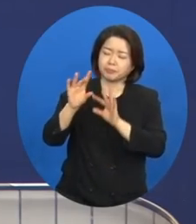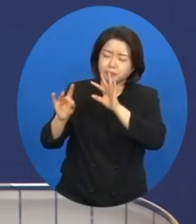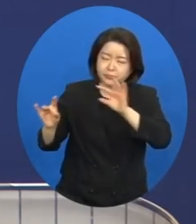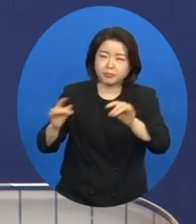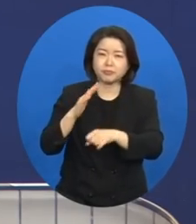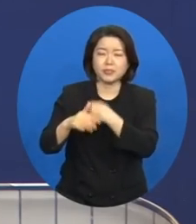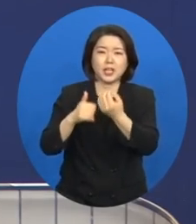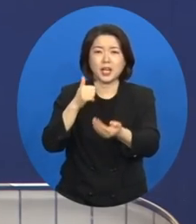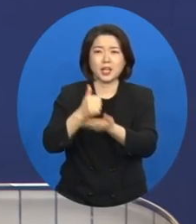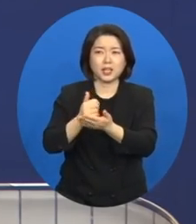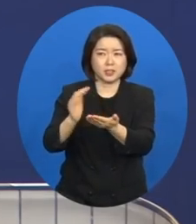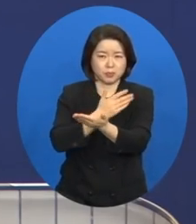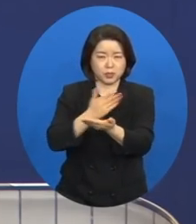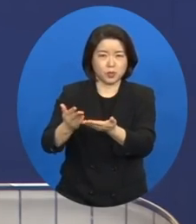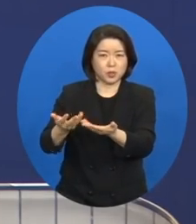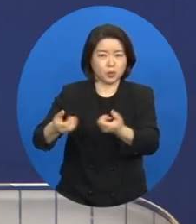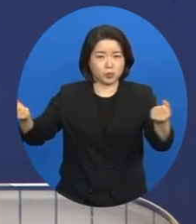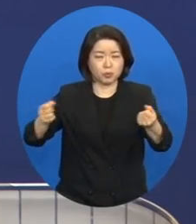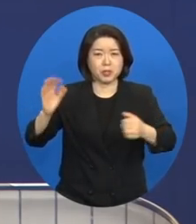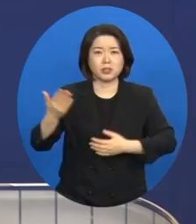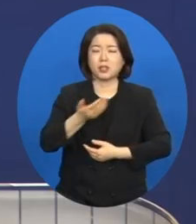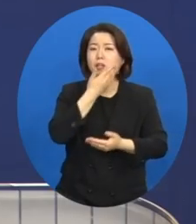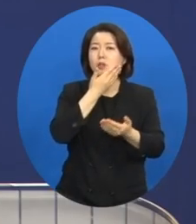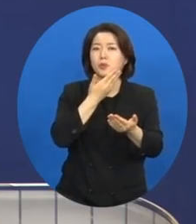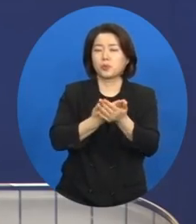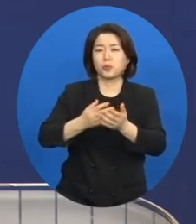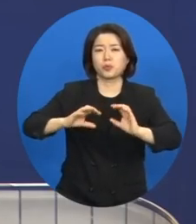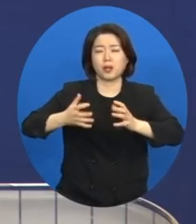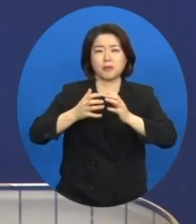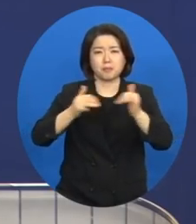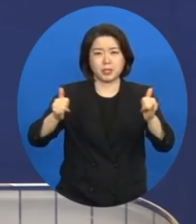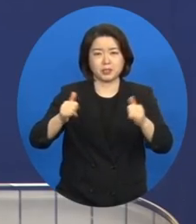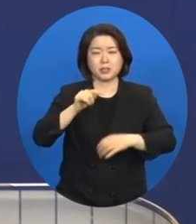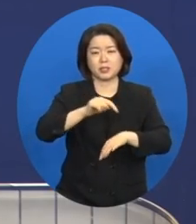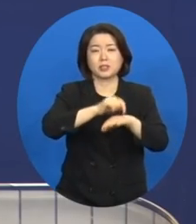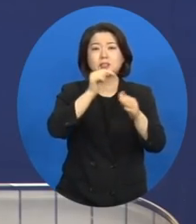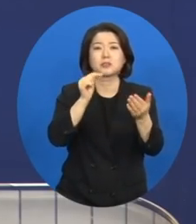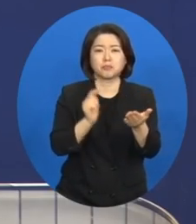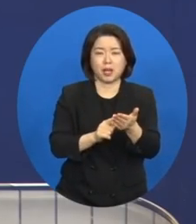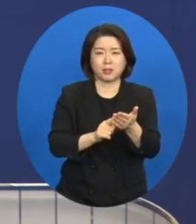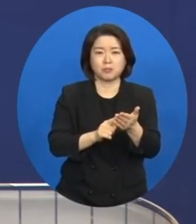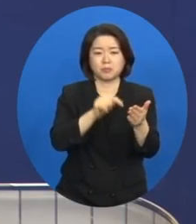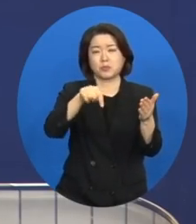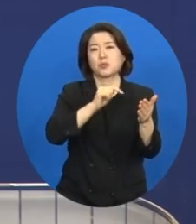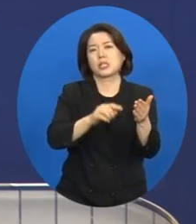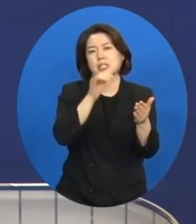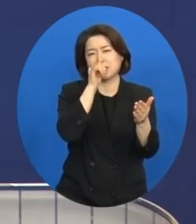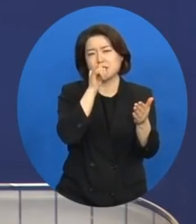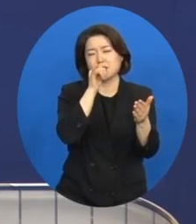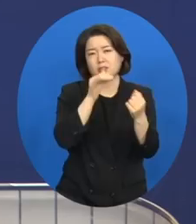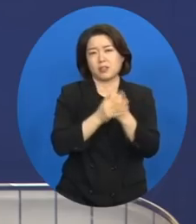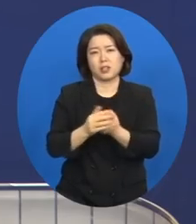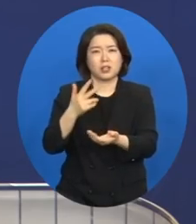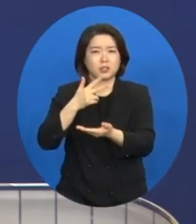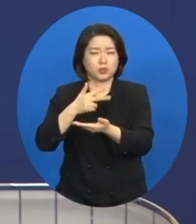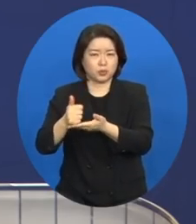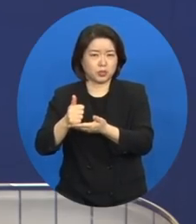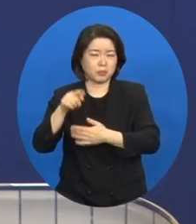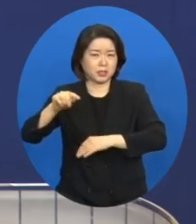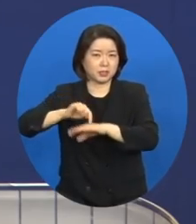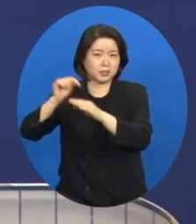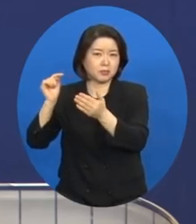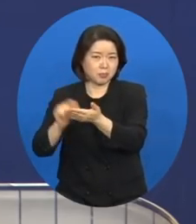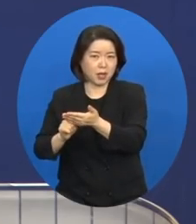하나님의 구별된 귀한 백성이고자 싶은 그 마음이 있었다는 것, 주님은 나다나엘의 그